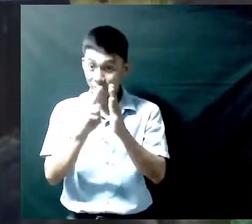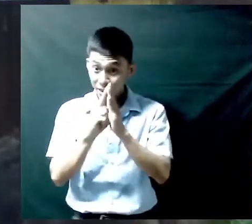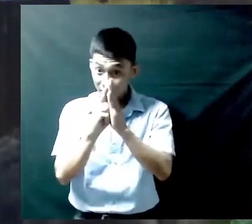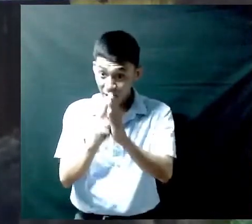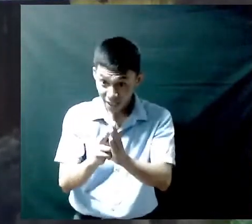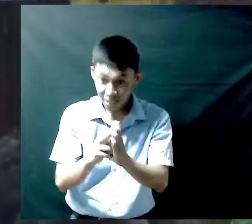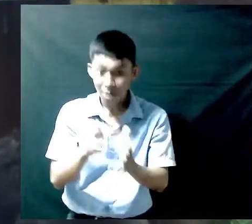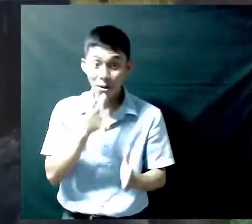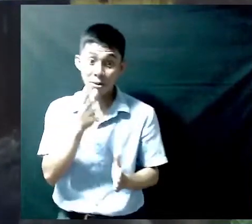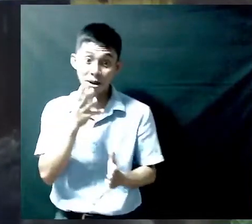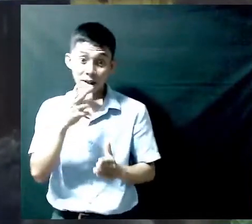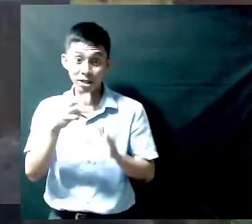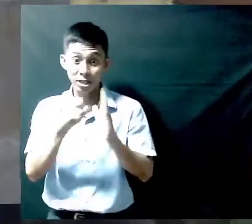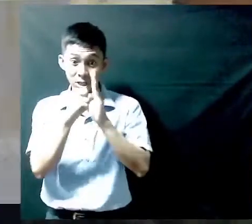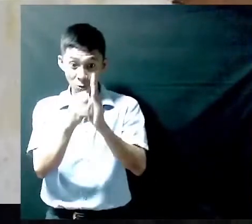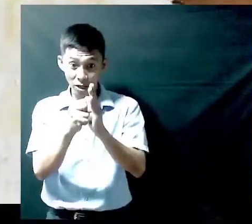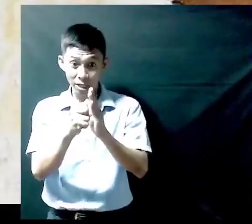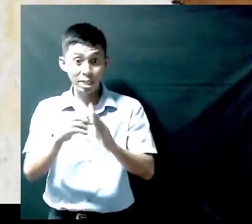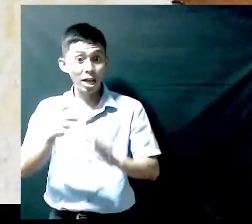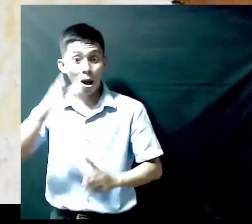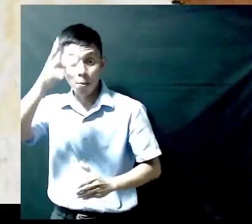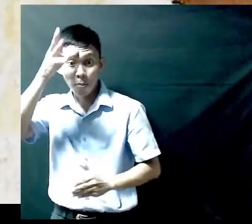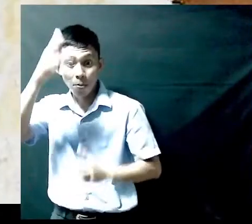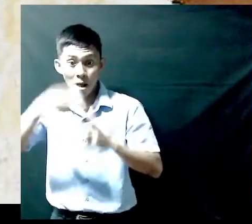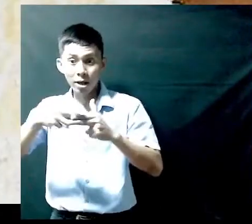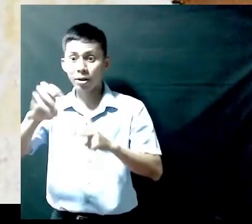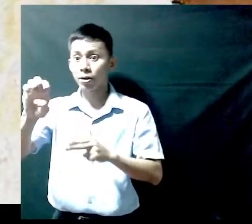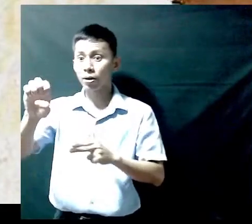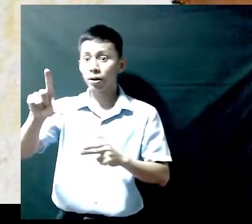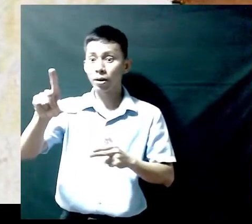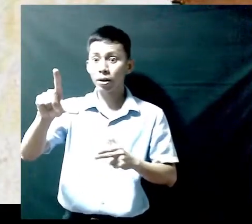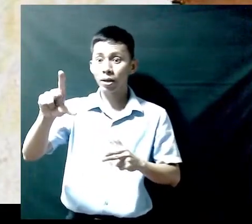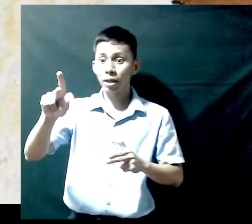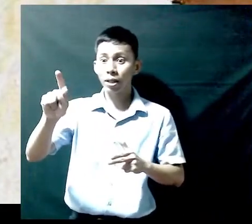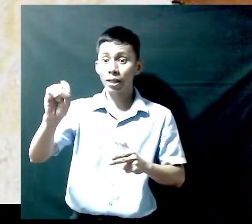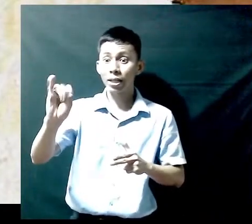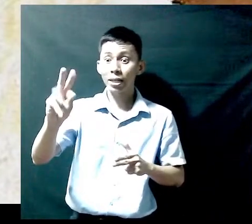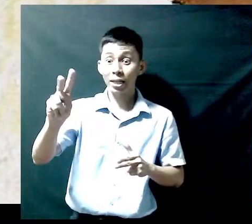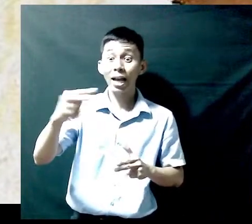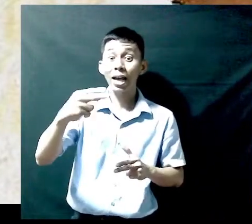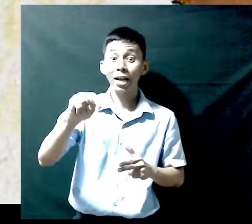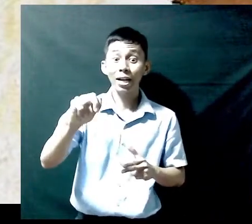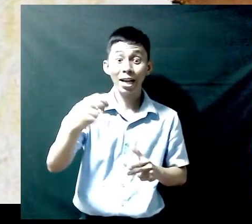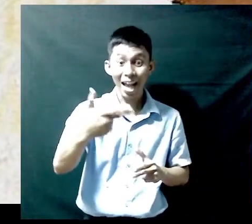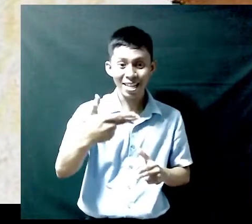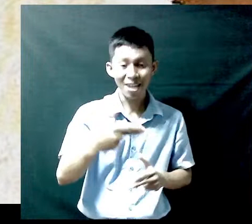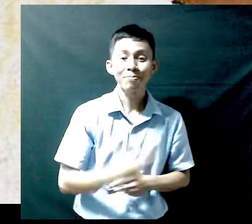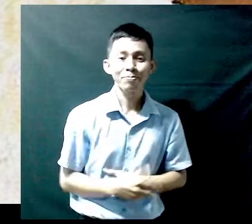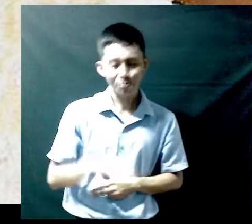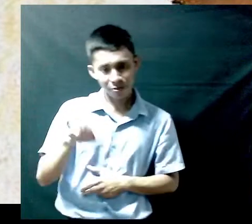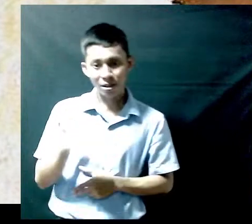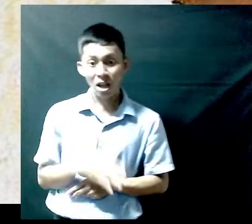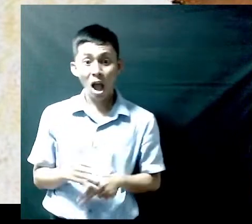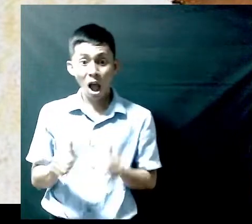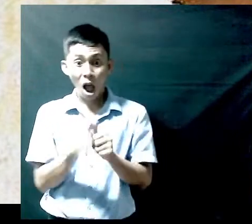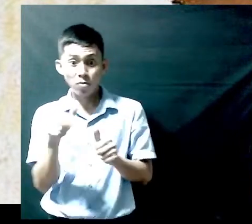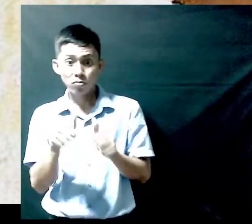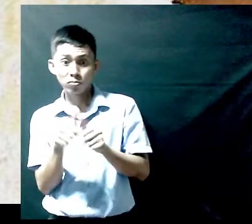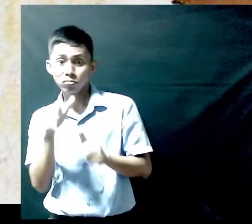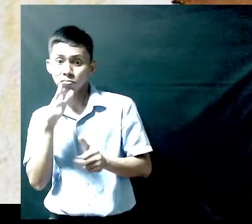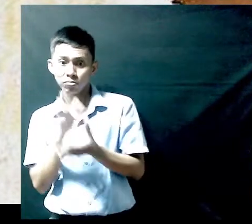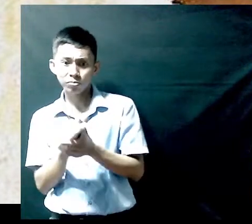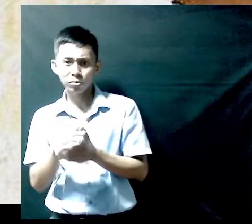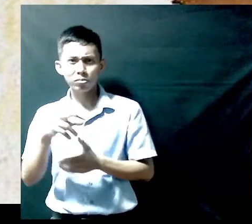1. May dalawa po siyang asawa. Yung unang asawa niya si Penina. Yung pangalang asawa niya si